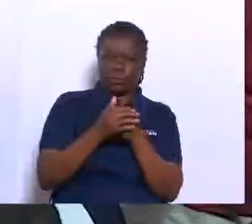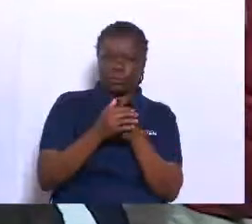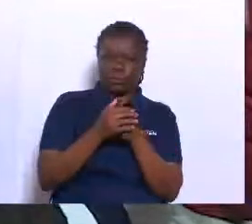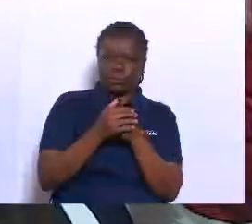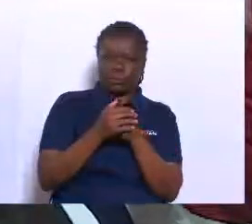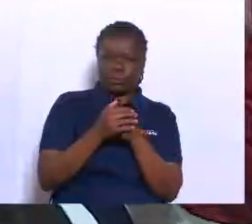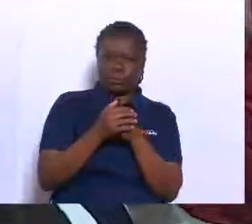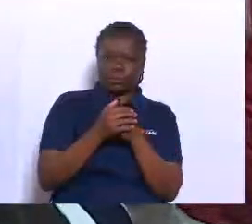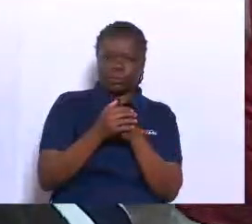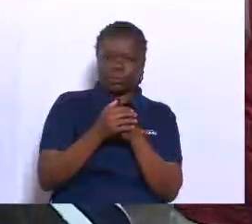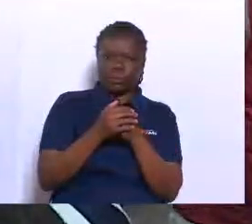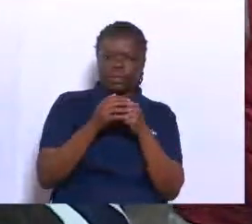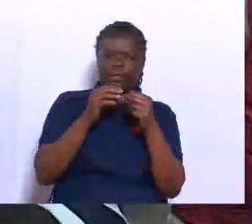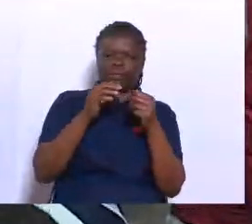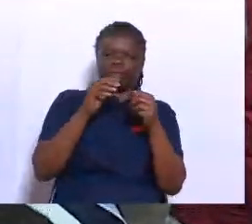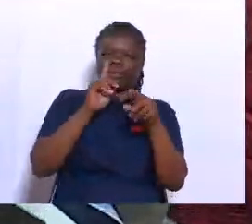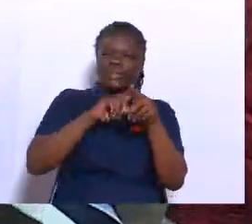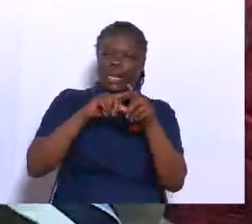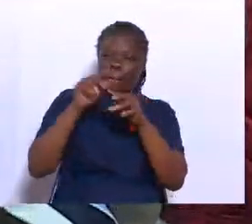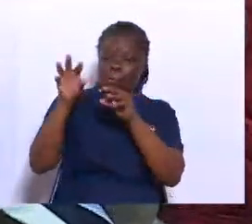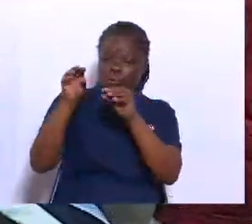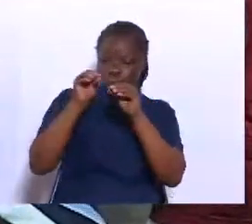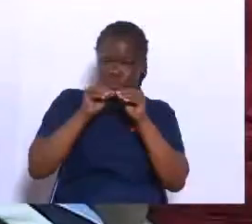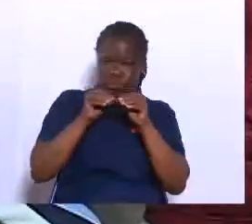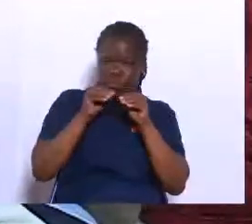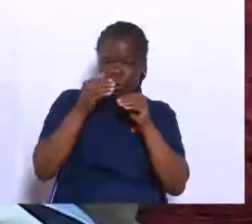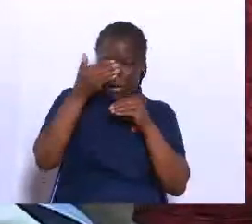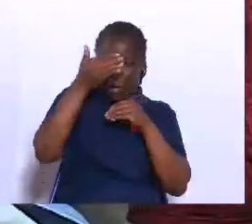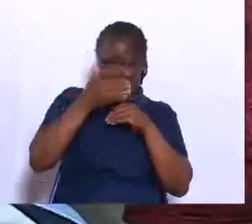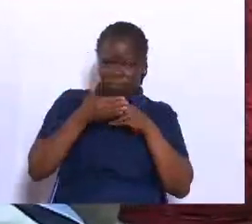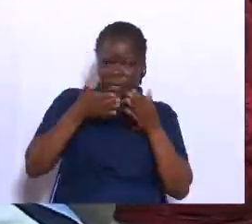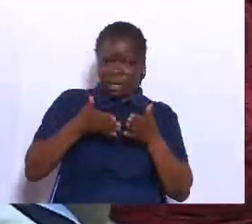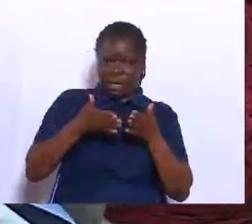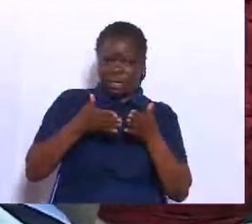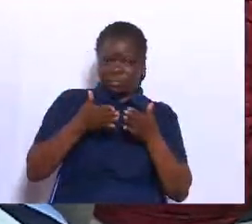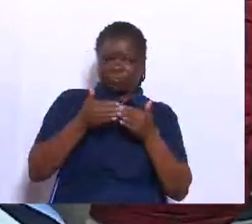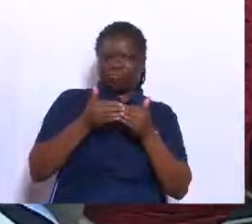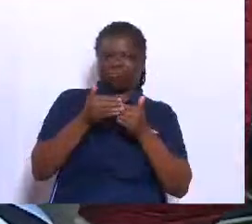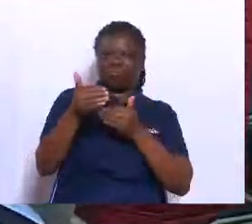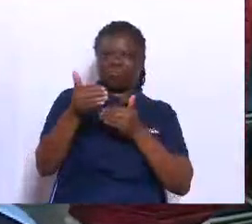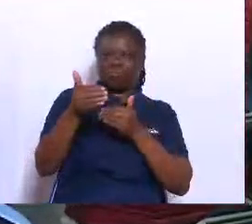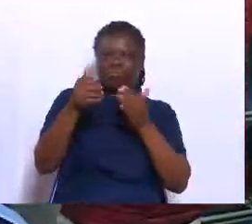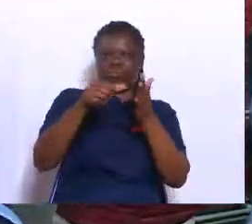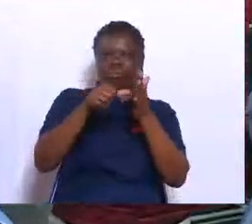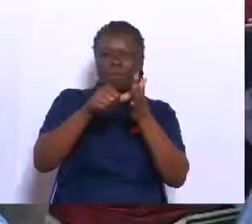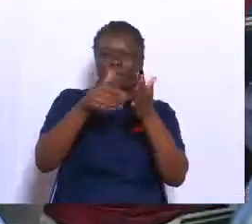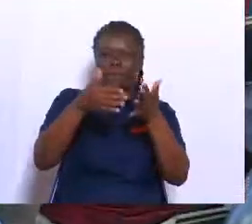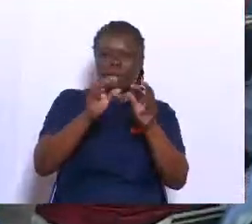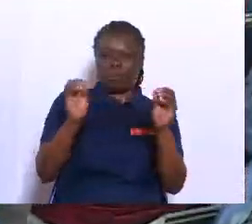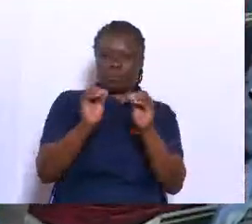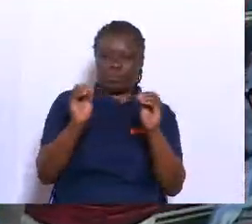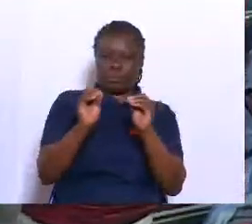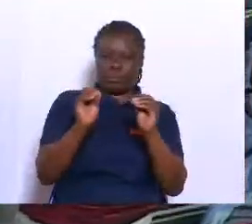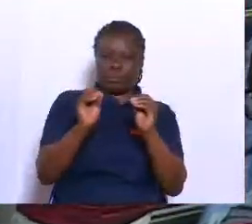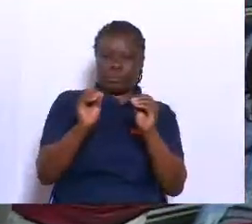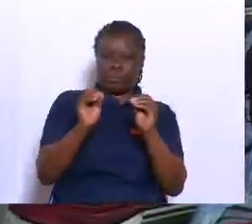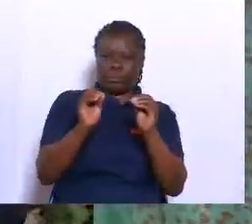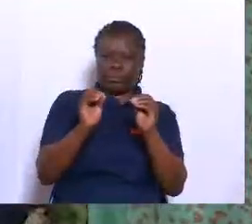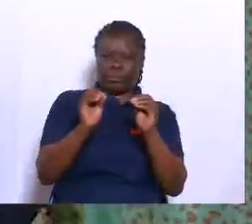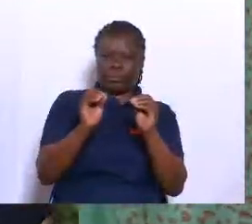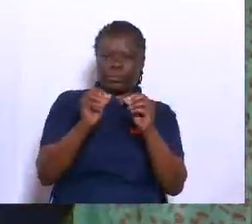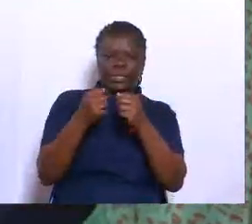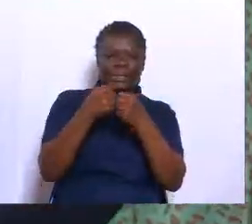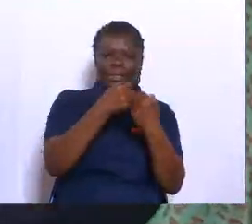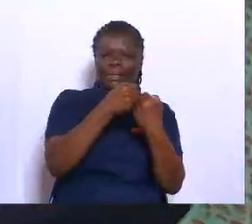there'll be no more trials. Haimaanishi kwamba hutapitia majaribu maisha. It does not mean there'll be no more